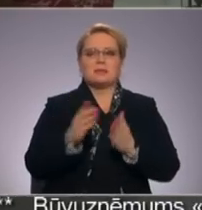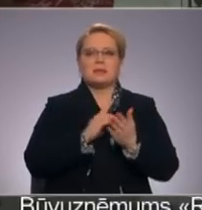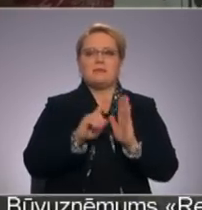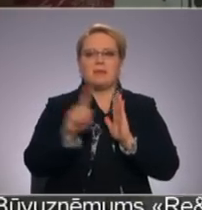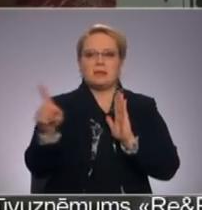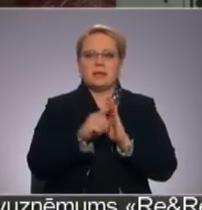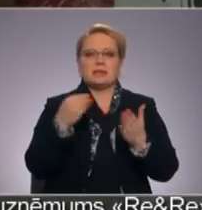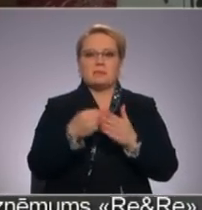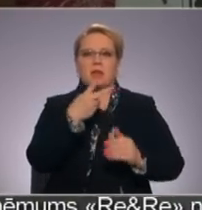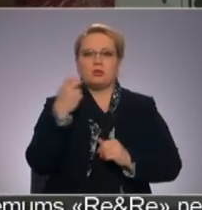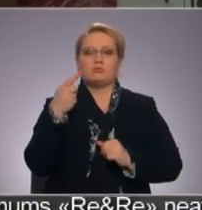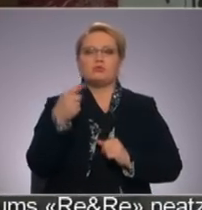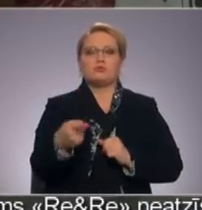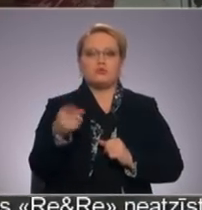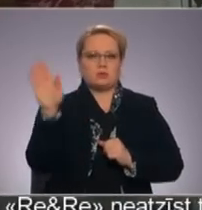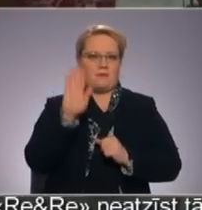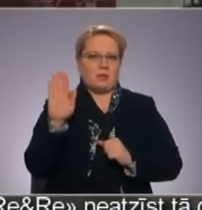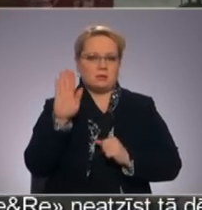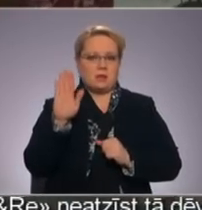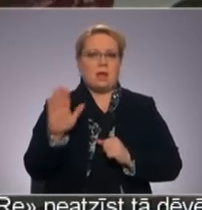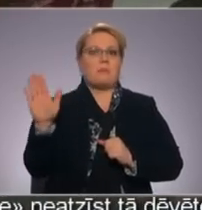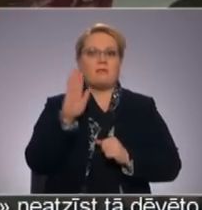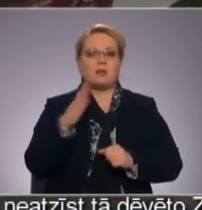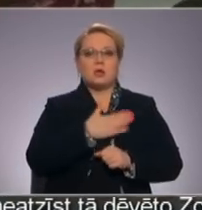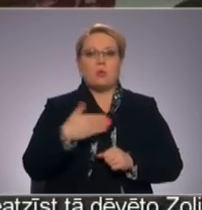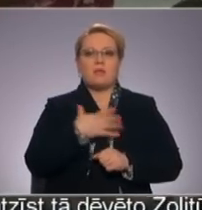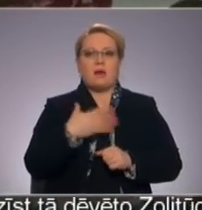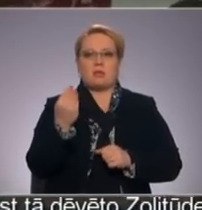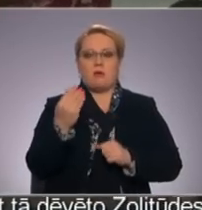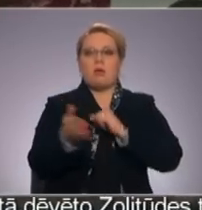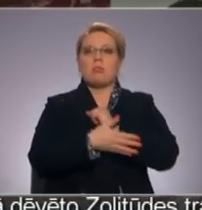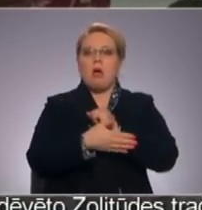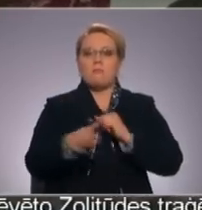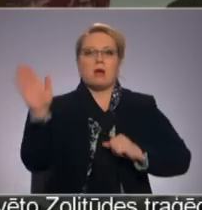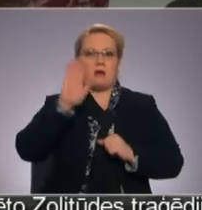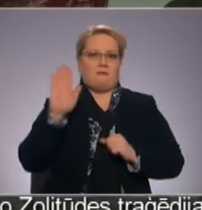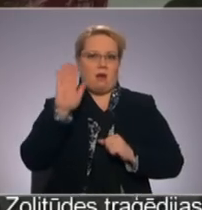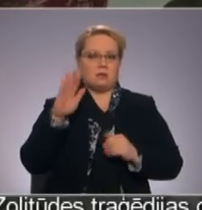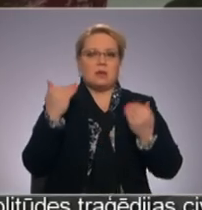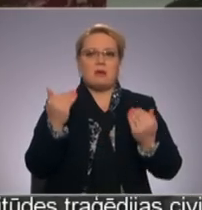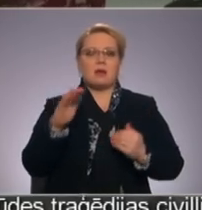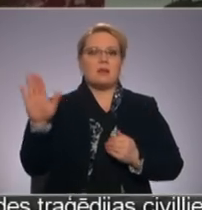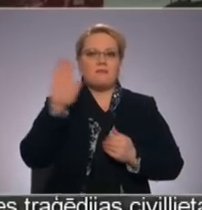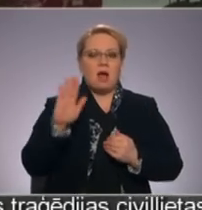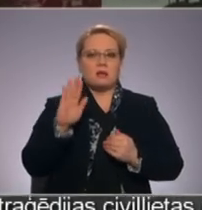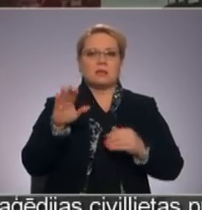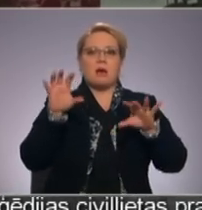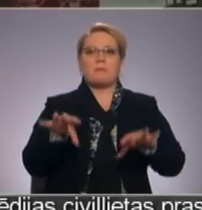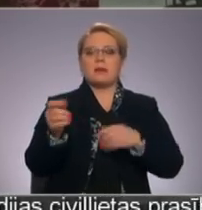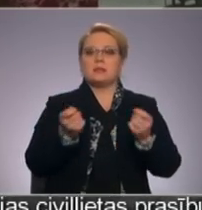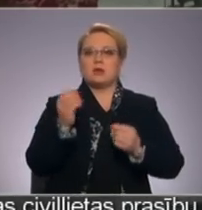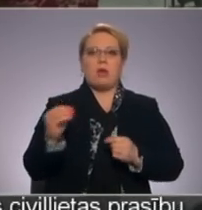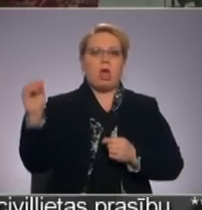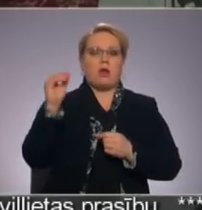200 tūkstošus valstī. Jā, valstī ļoti vajag naudu. Nabaga valsts. Valsts tagad ar prezidēšanu